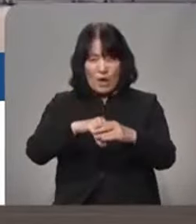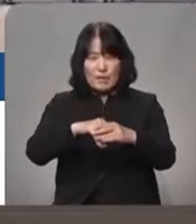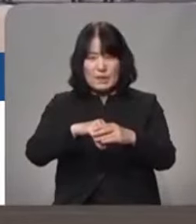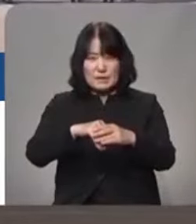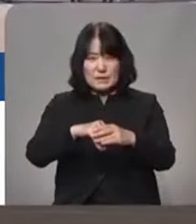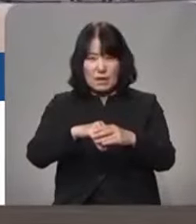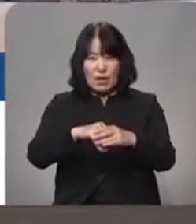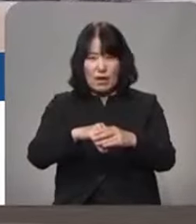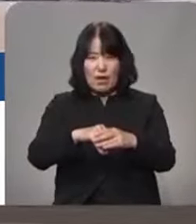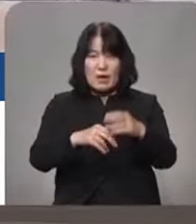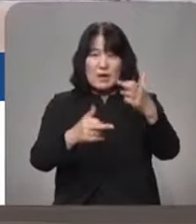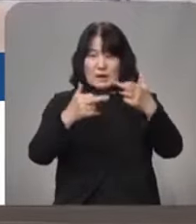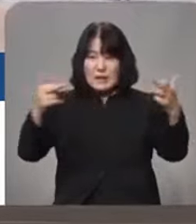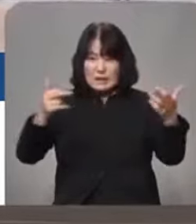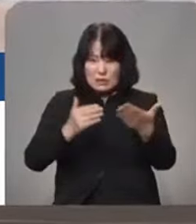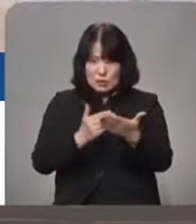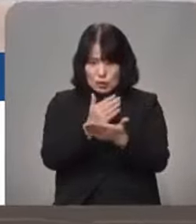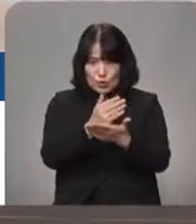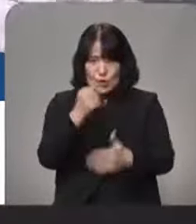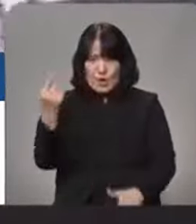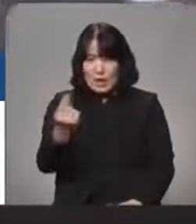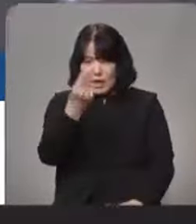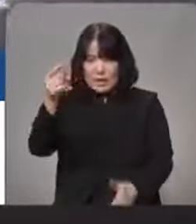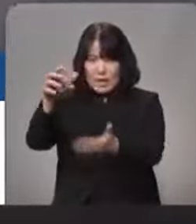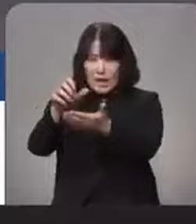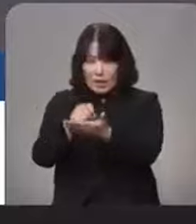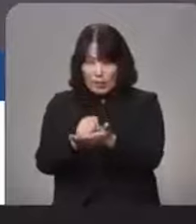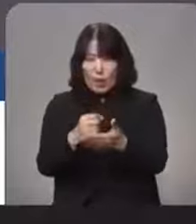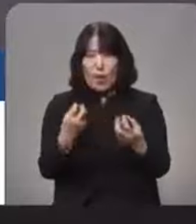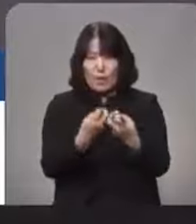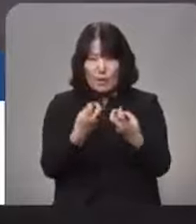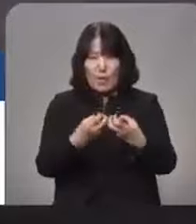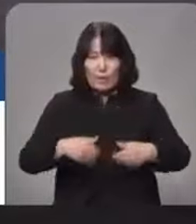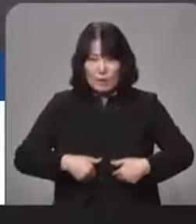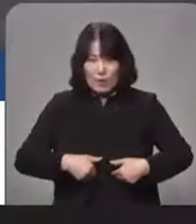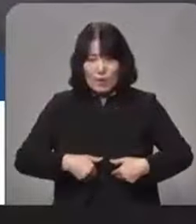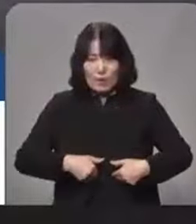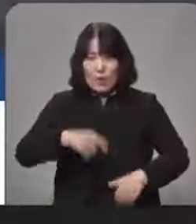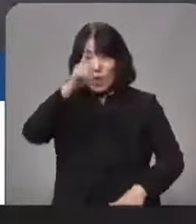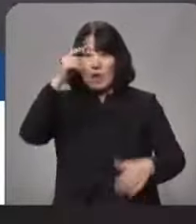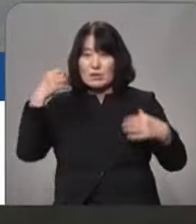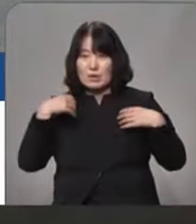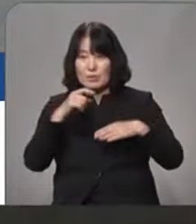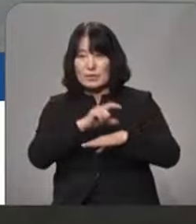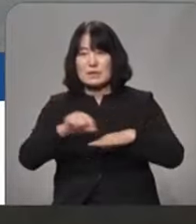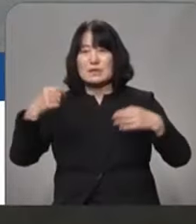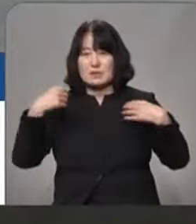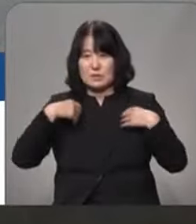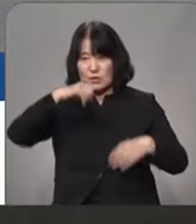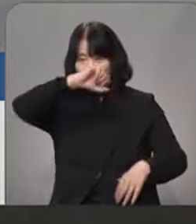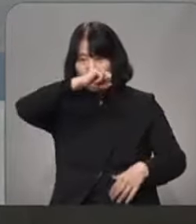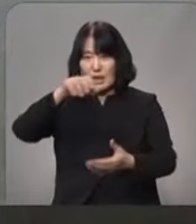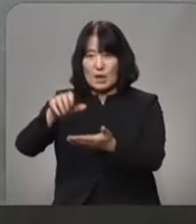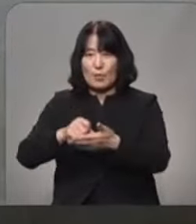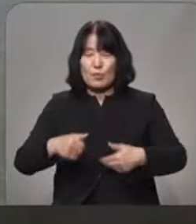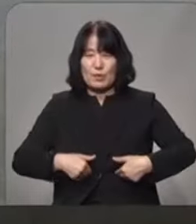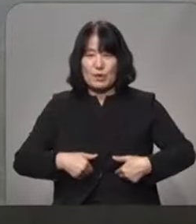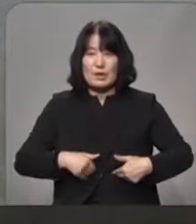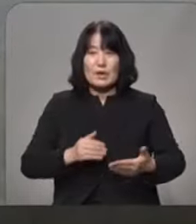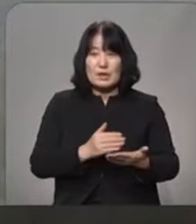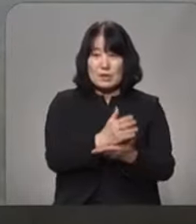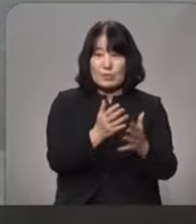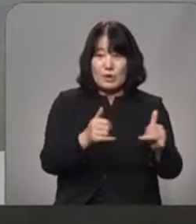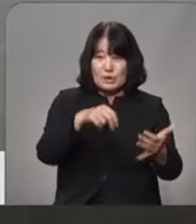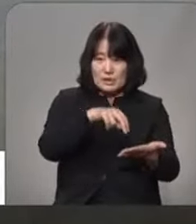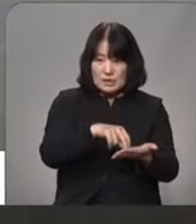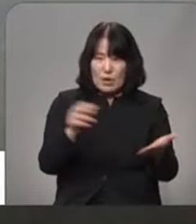중장기 산림 헬기 확보 방안을 강구하고 정부나 지자체에서 예산도 확보해야 산불 전문가들은